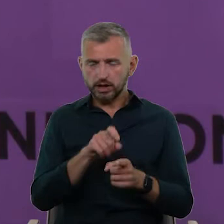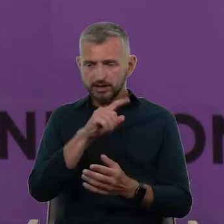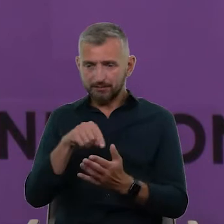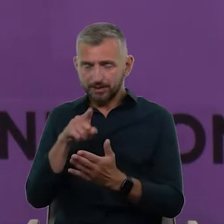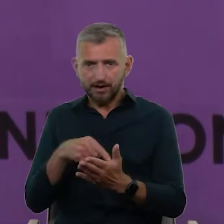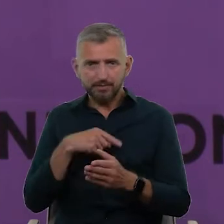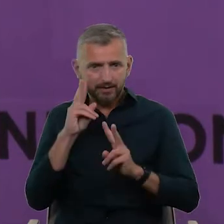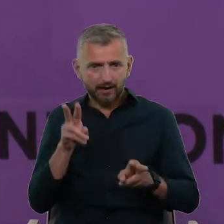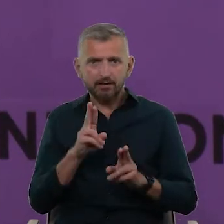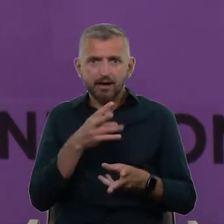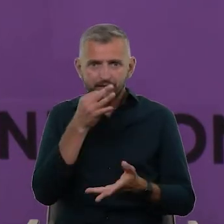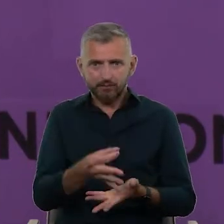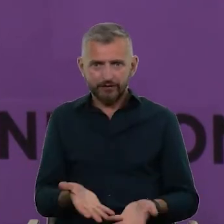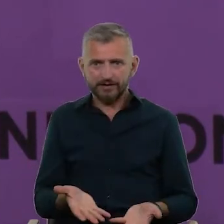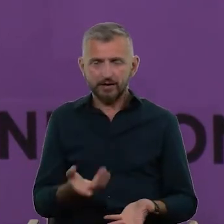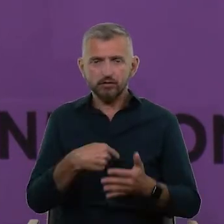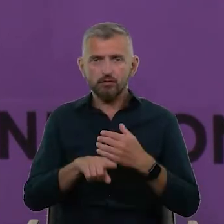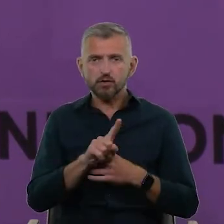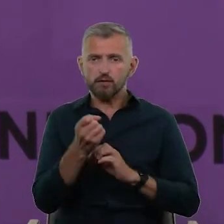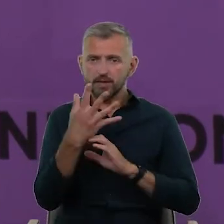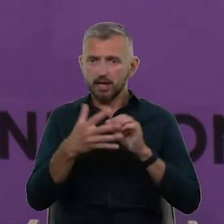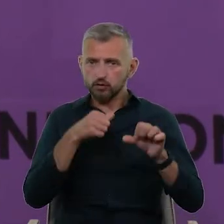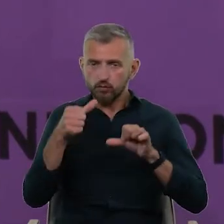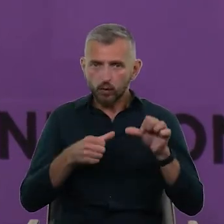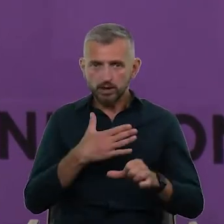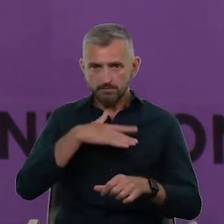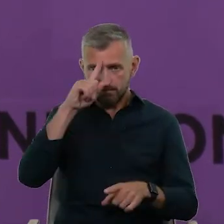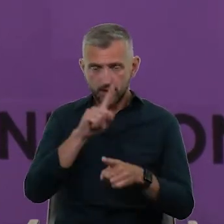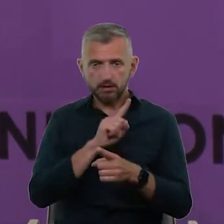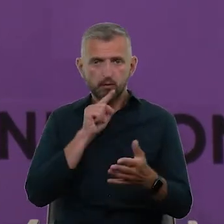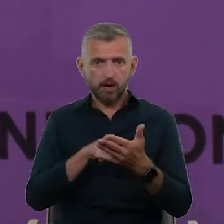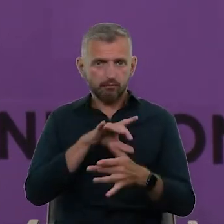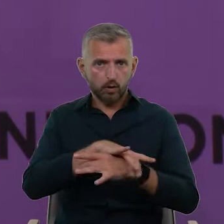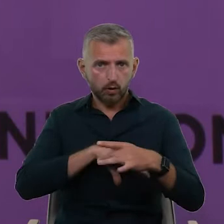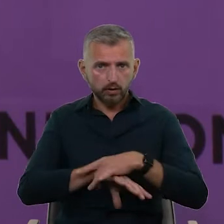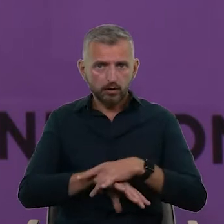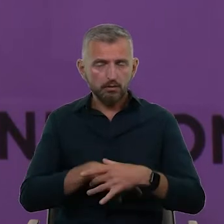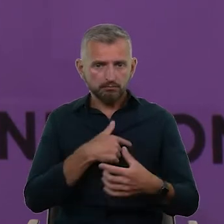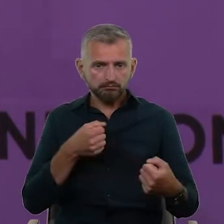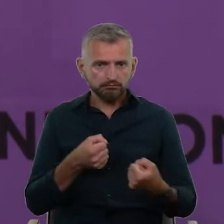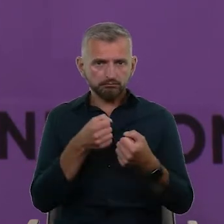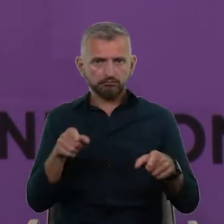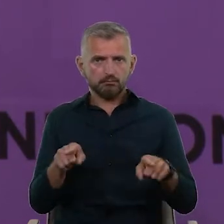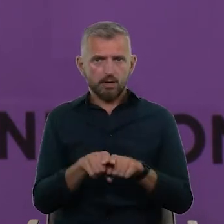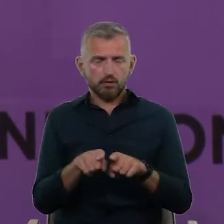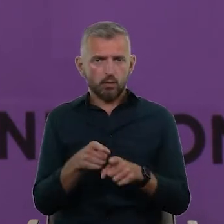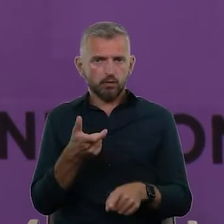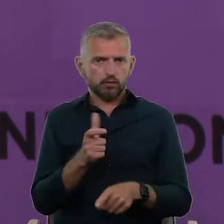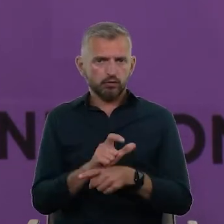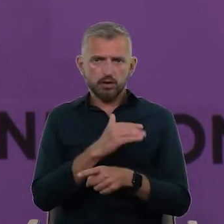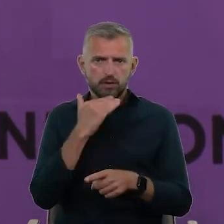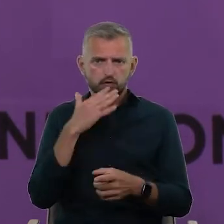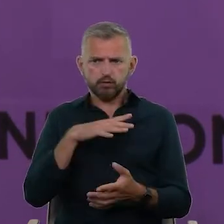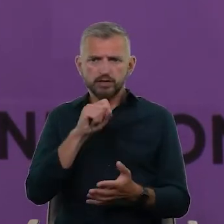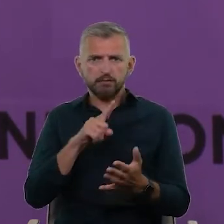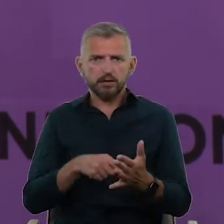які ми не знали відповіді, тому що у 15-му році мій брат попав у полон, і ну, ми стикнулися з такою, дуже багато було